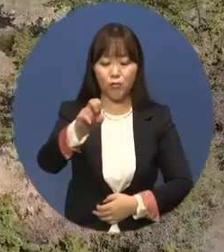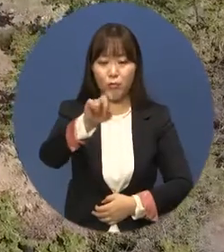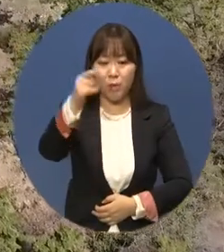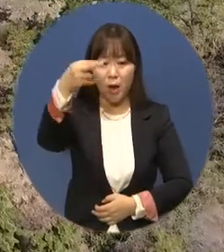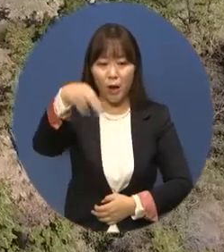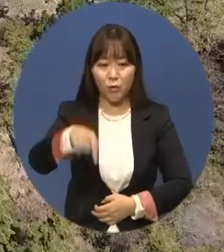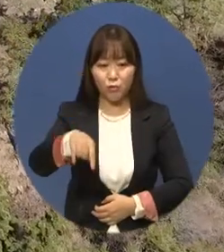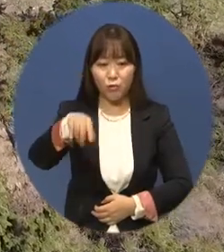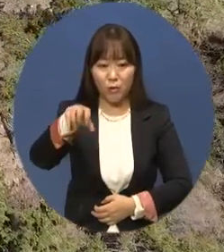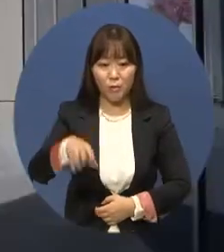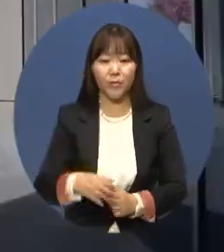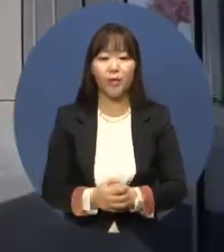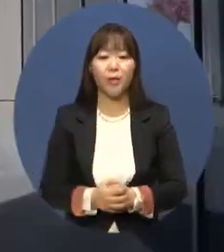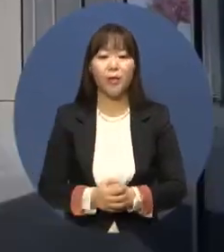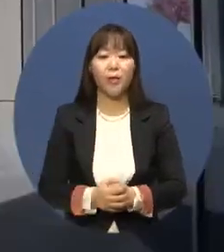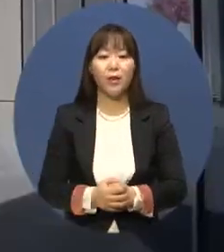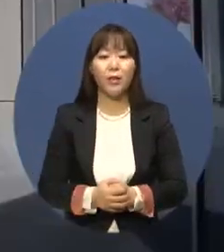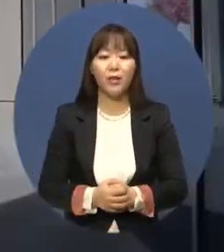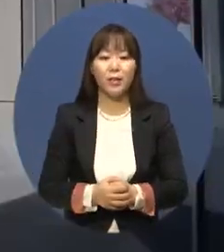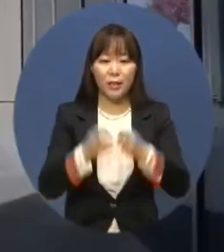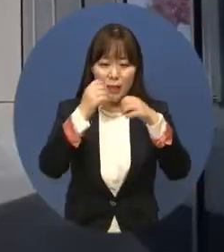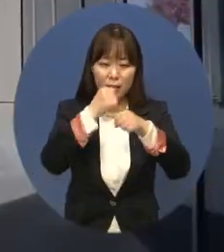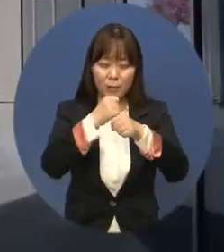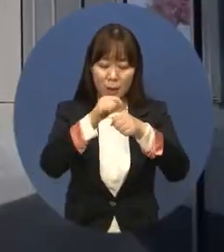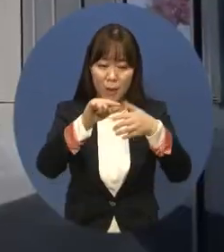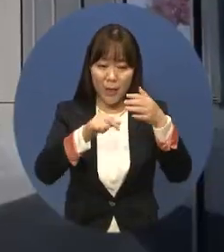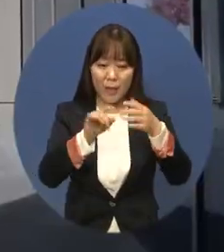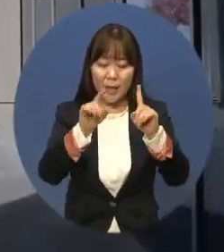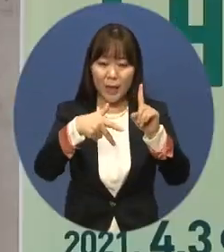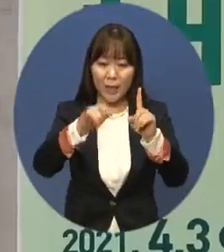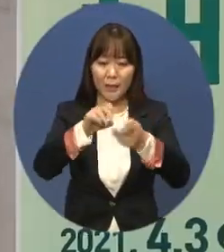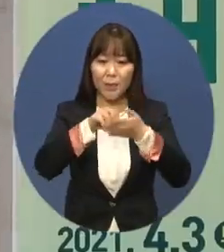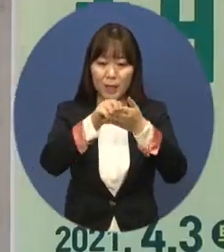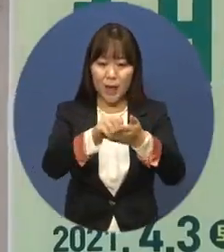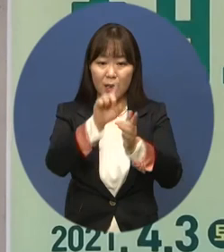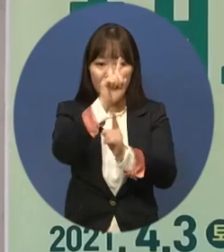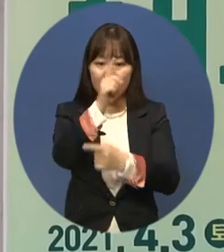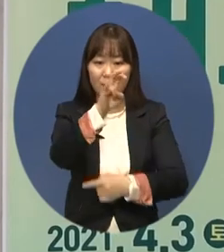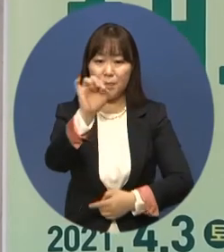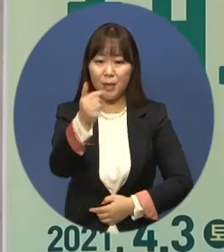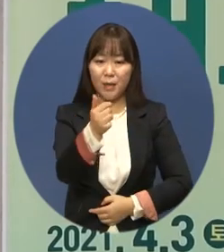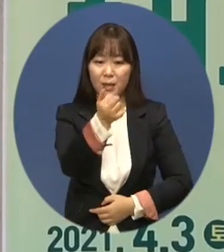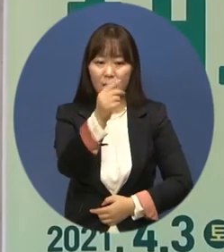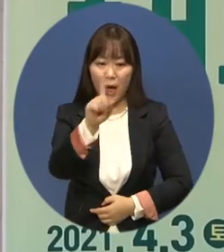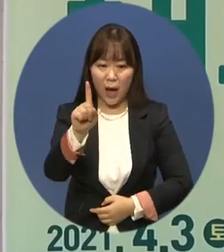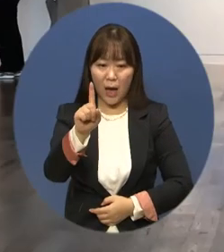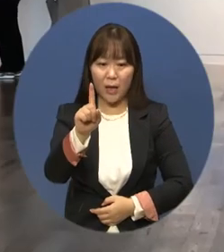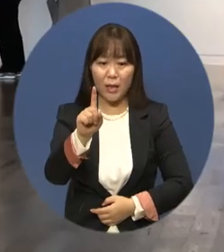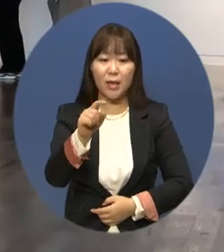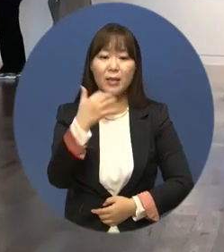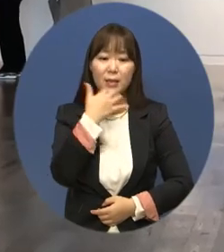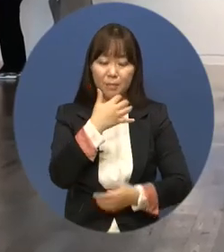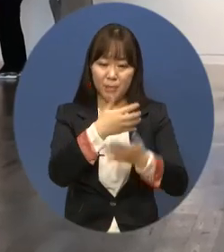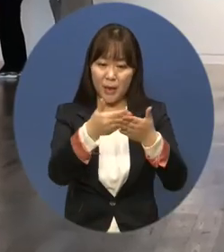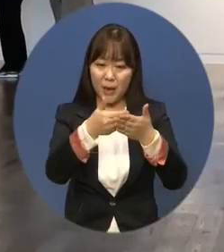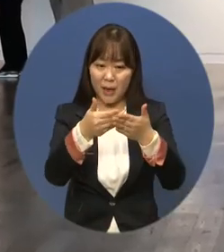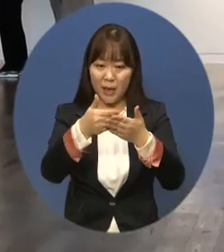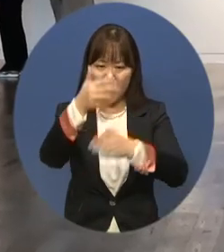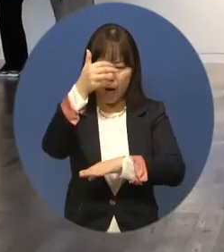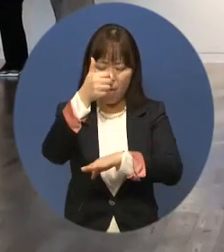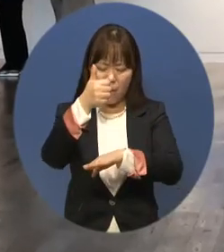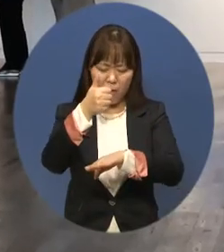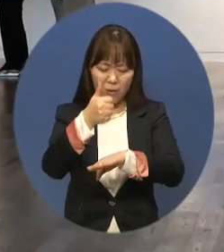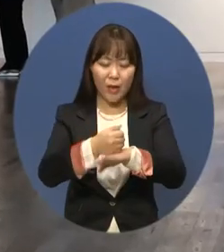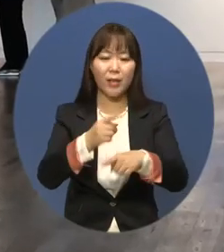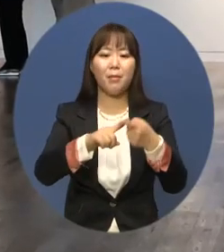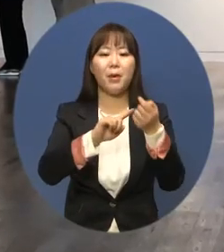장도 전시실에서는 예울마루 창작 스튜디오 일기 입주 작가 이민하 색채 화가의 결과 발표전이